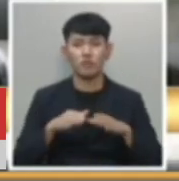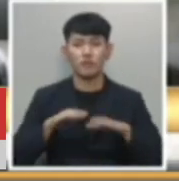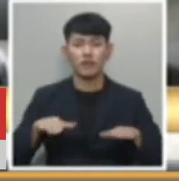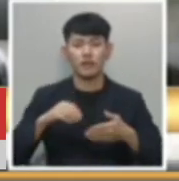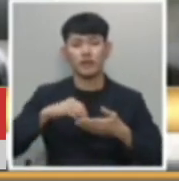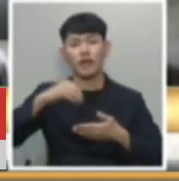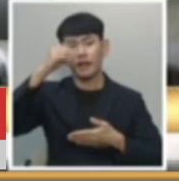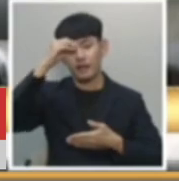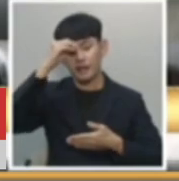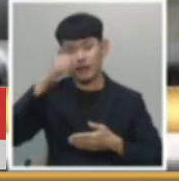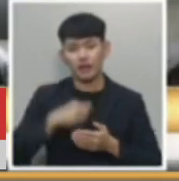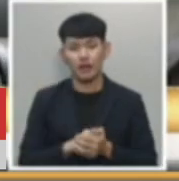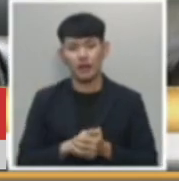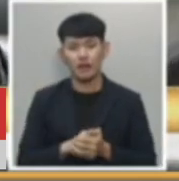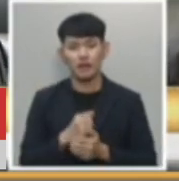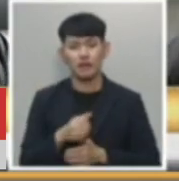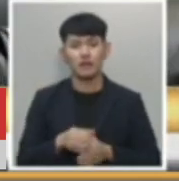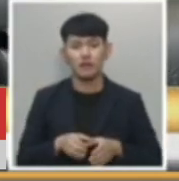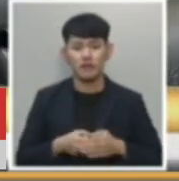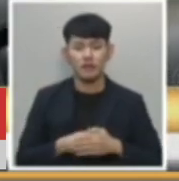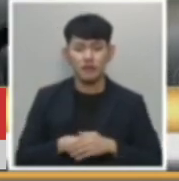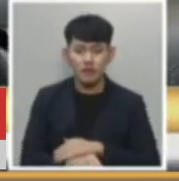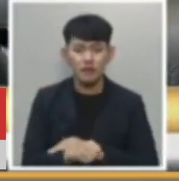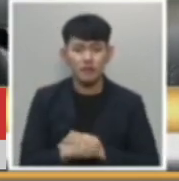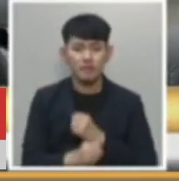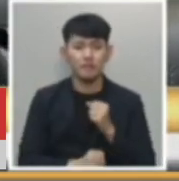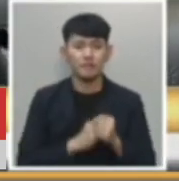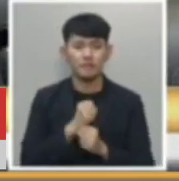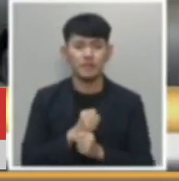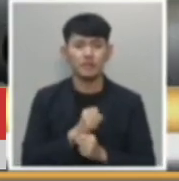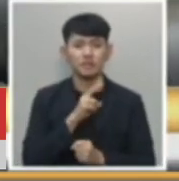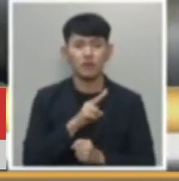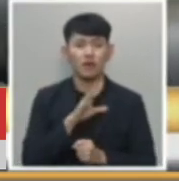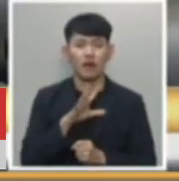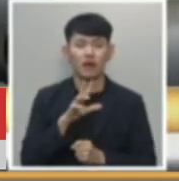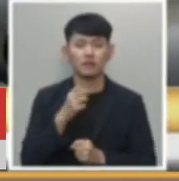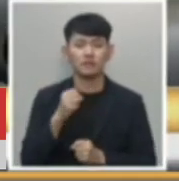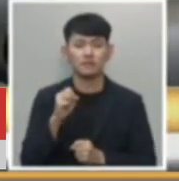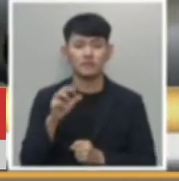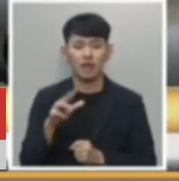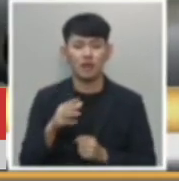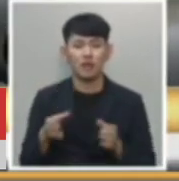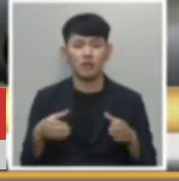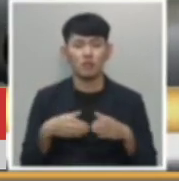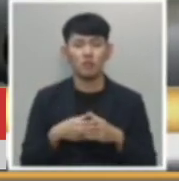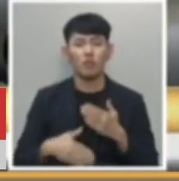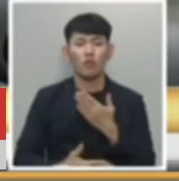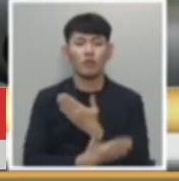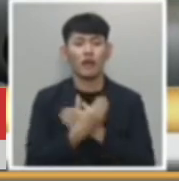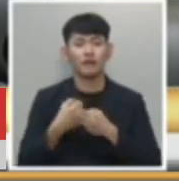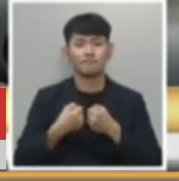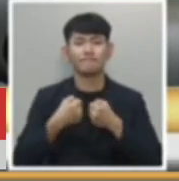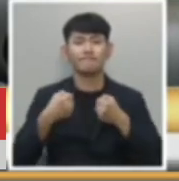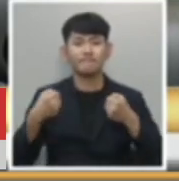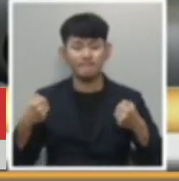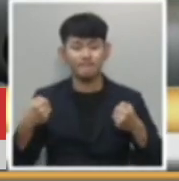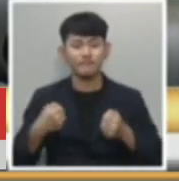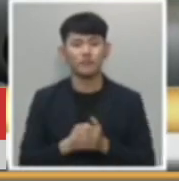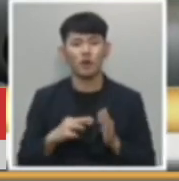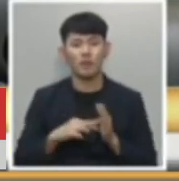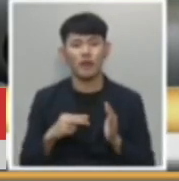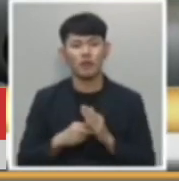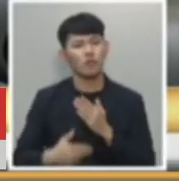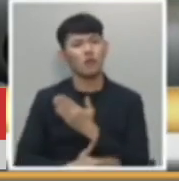ดขึ้นในปี2533ปีการศึกษา2533คือนักเรียนกลุ่มขยายโอกาสคำว่าขยายโอกาสก็คือไม่มีโอก